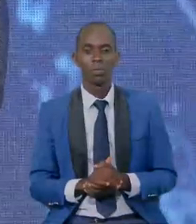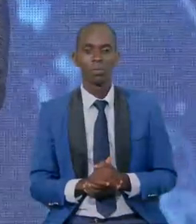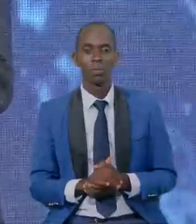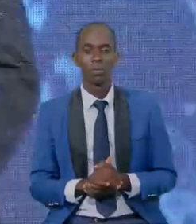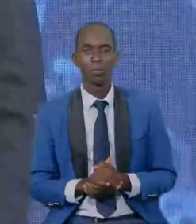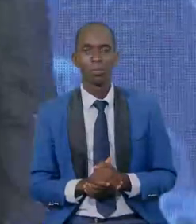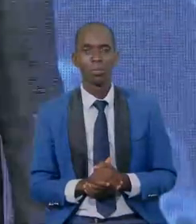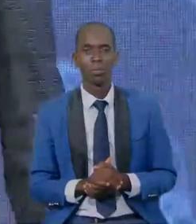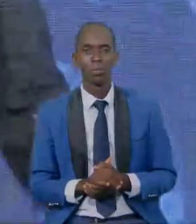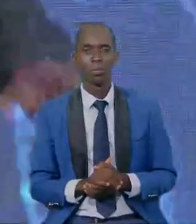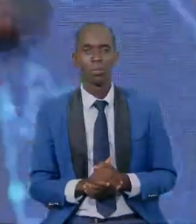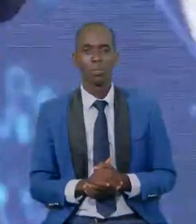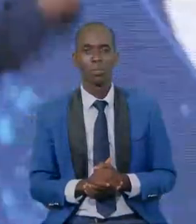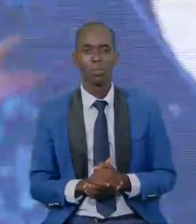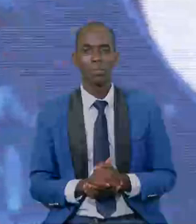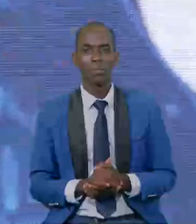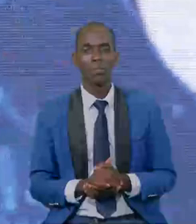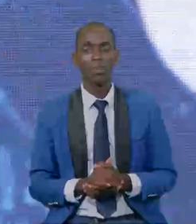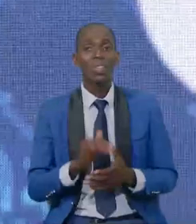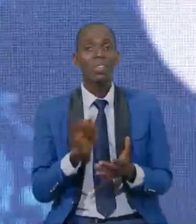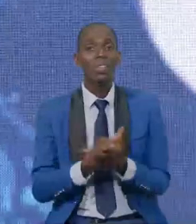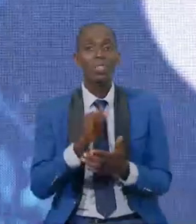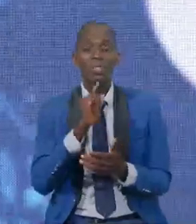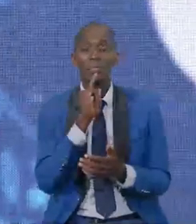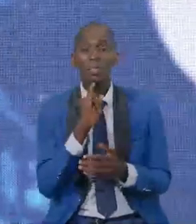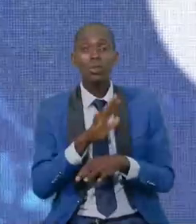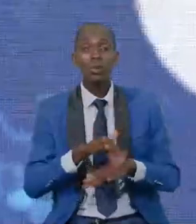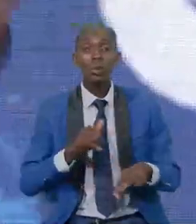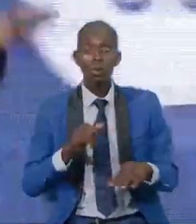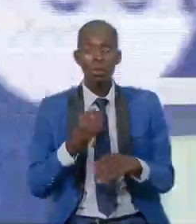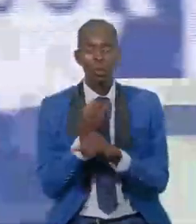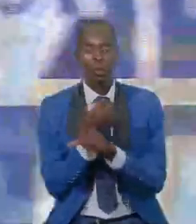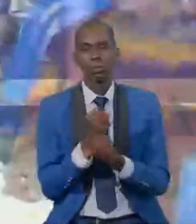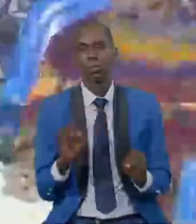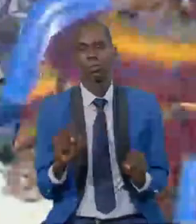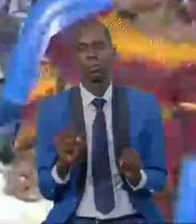perturbations, des querelles, des désordres dans la vie des gens. Le salut.